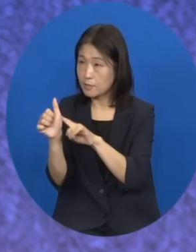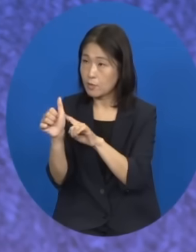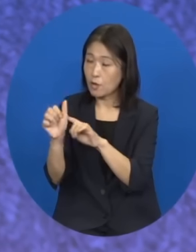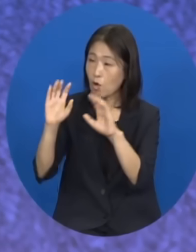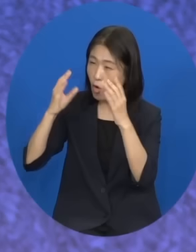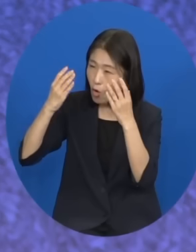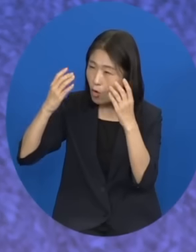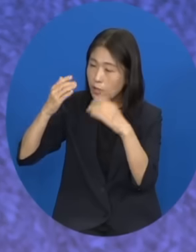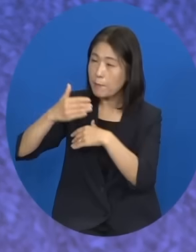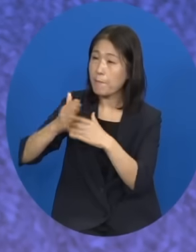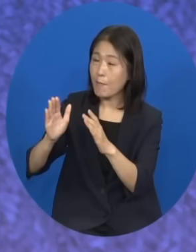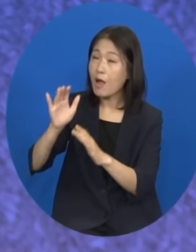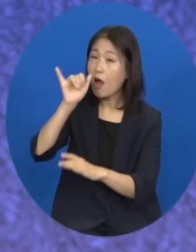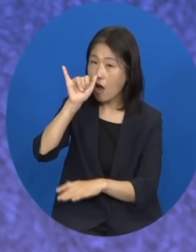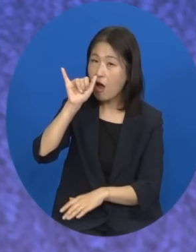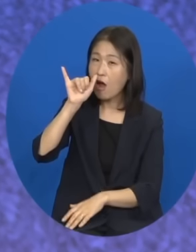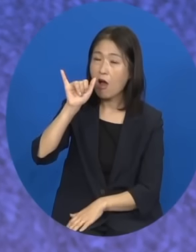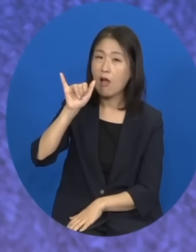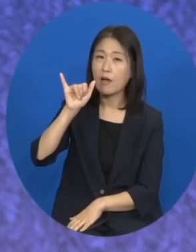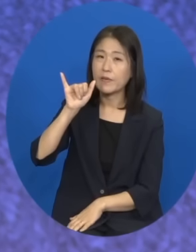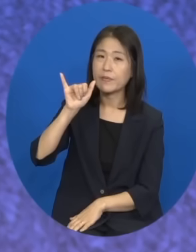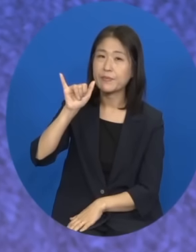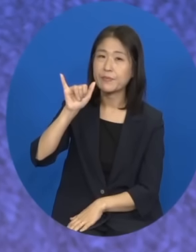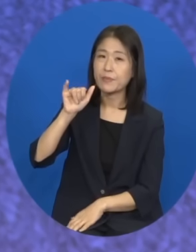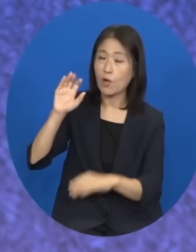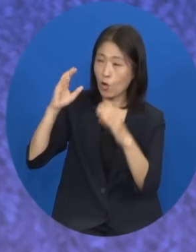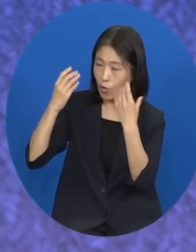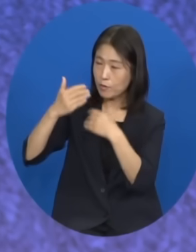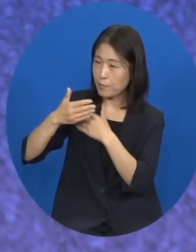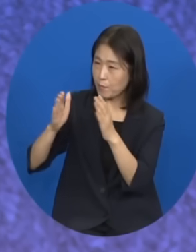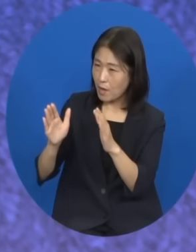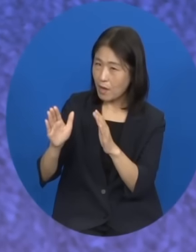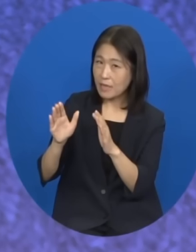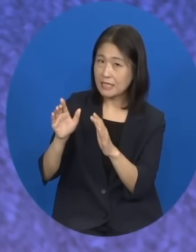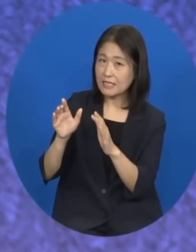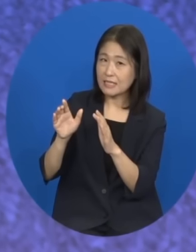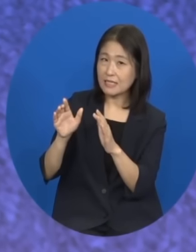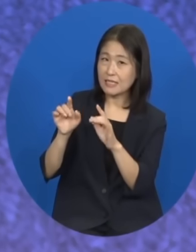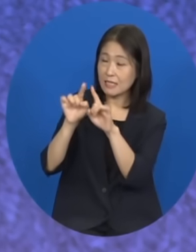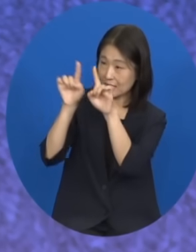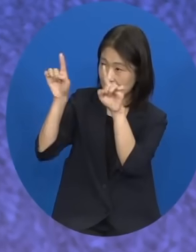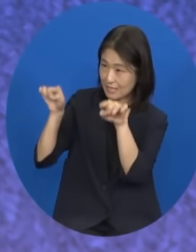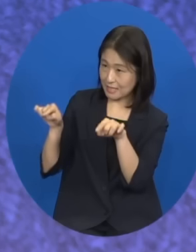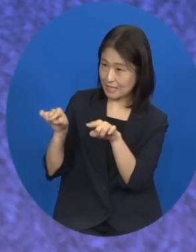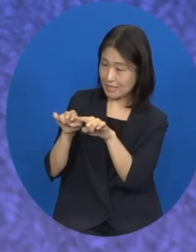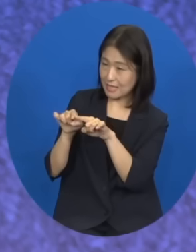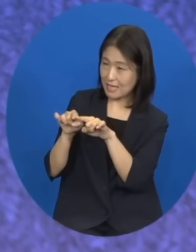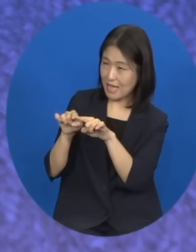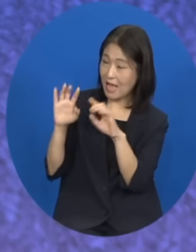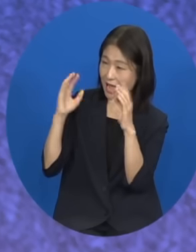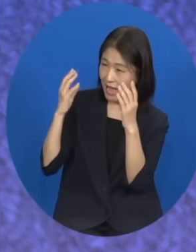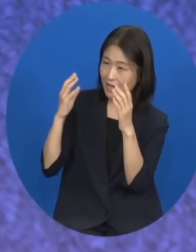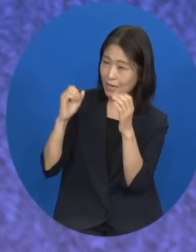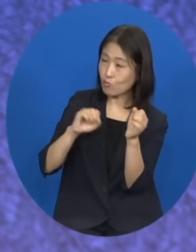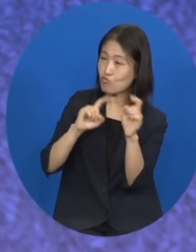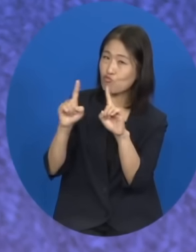어린이부실이 있더라고요. 근데 그 어린이부실 옆에 한 어린이가 지난